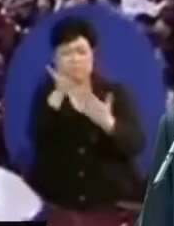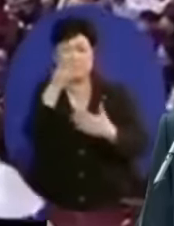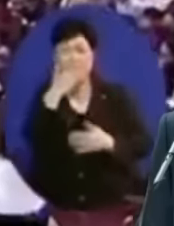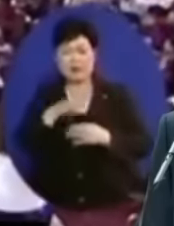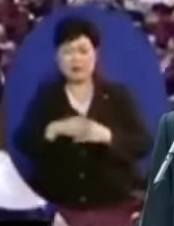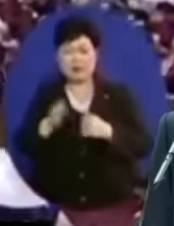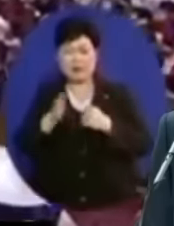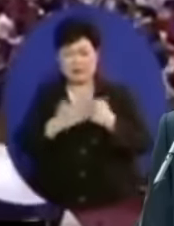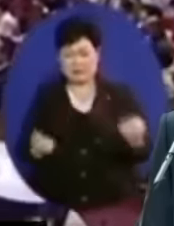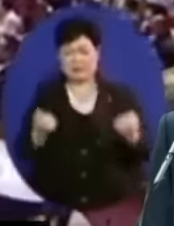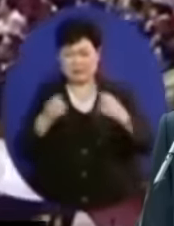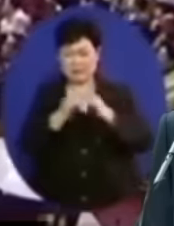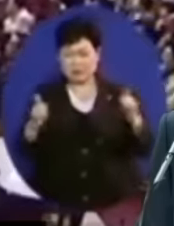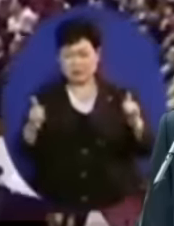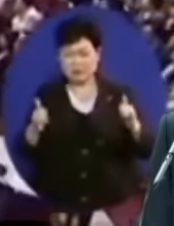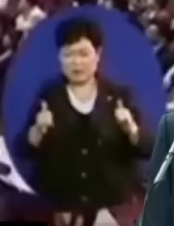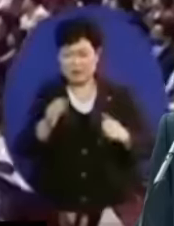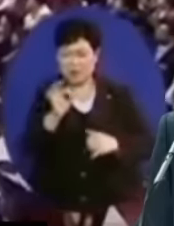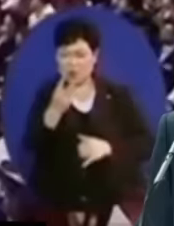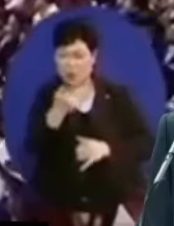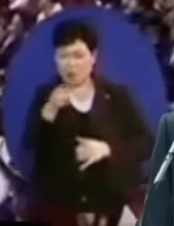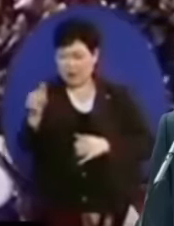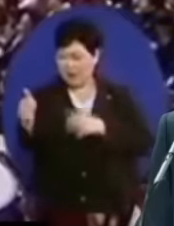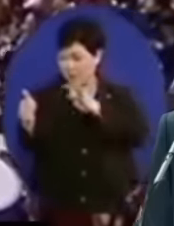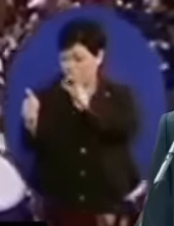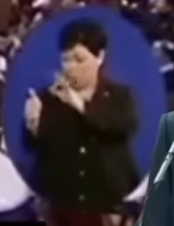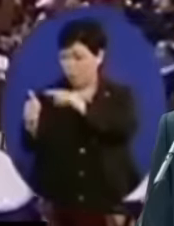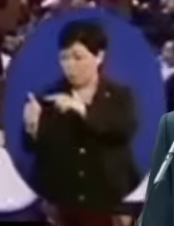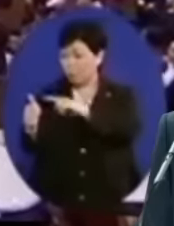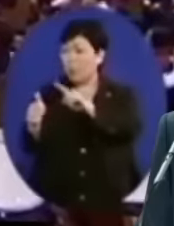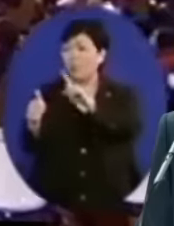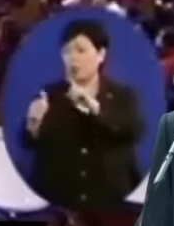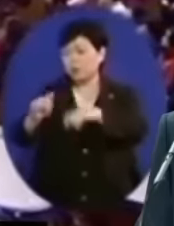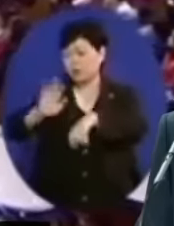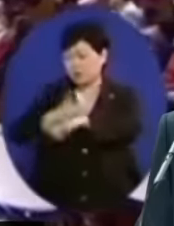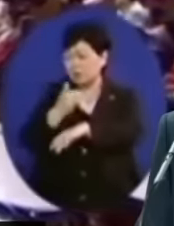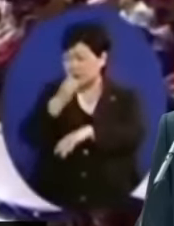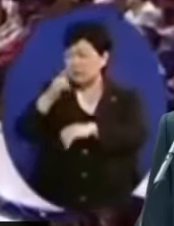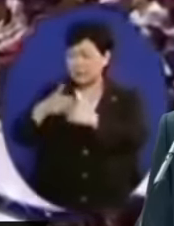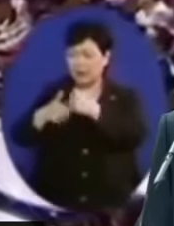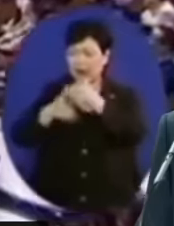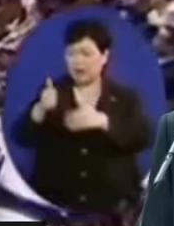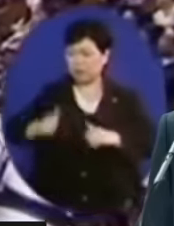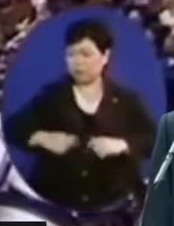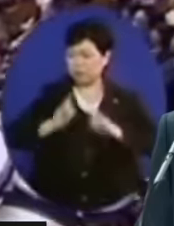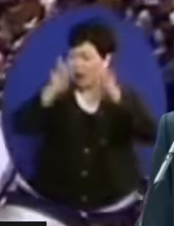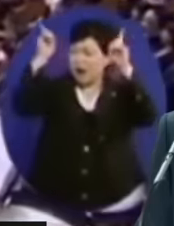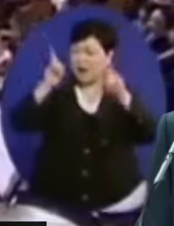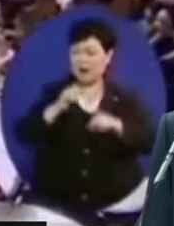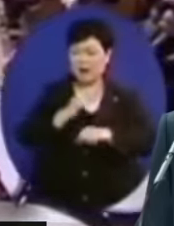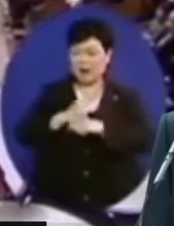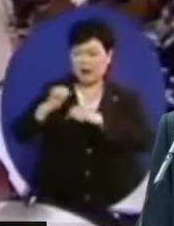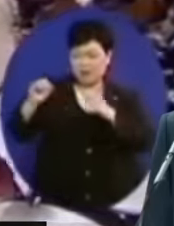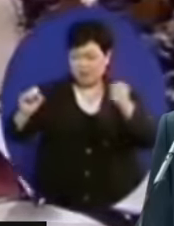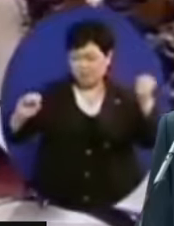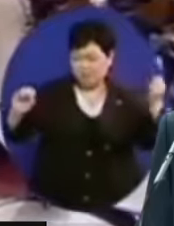그래서 사공들이 요나를 보고 네가 뭐 어떻게 했기에 하나님이 이렇게 진노하사